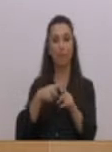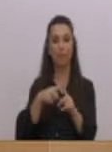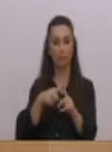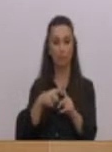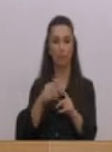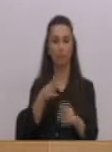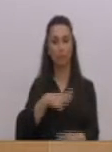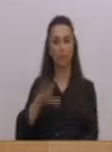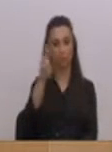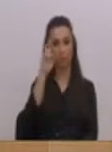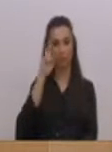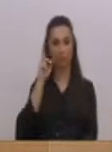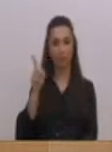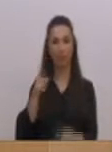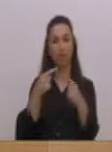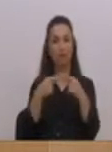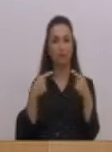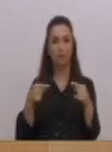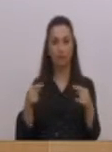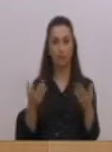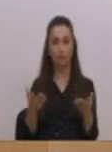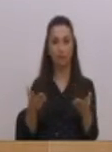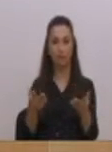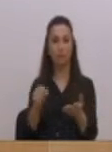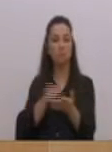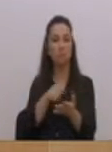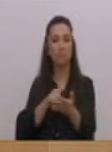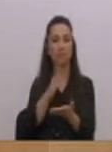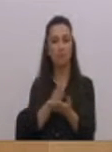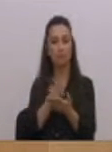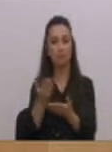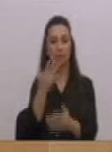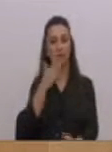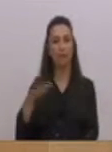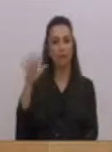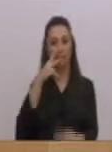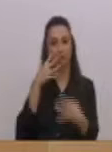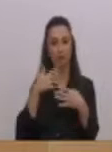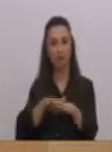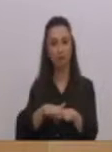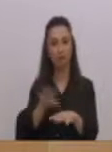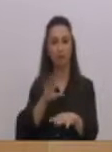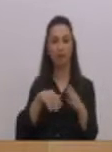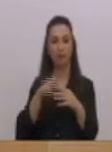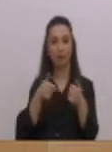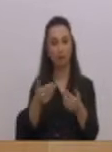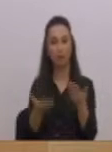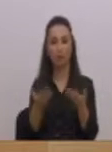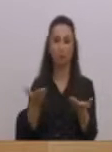როდესაც საქართველოს მთავრობამ სხვადასხვა არგუმენტებით იქნება ეს რაღაც ევროპასთან ინტეგრაცია, ასოცირების ხელშეკრულება